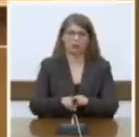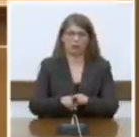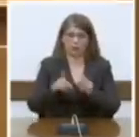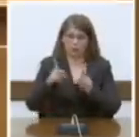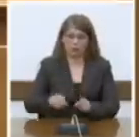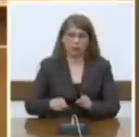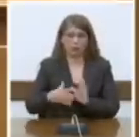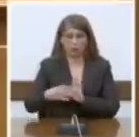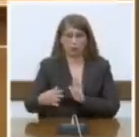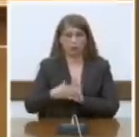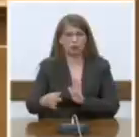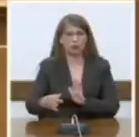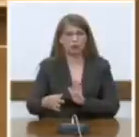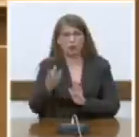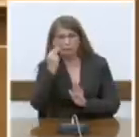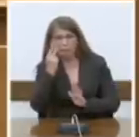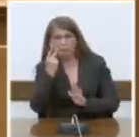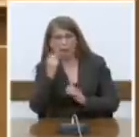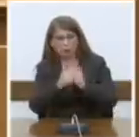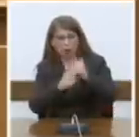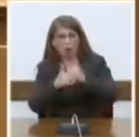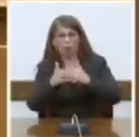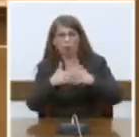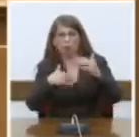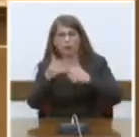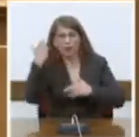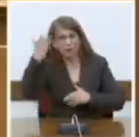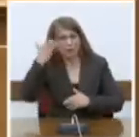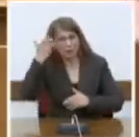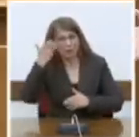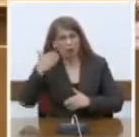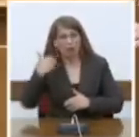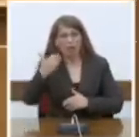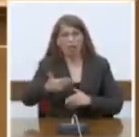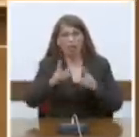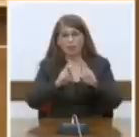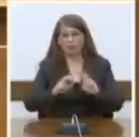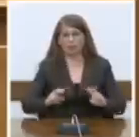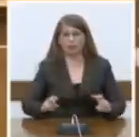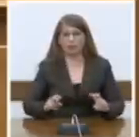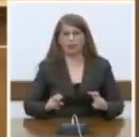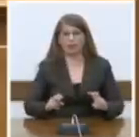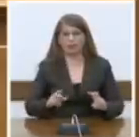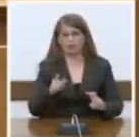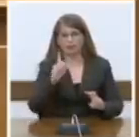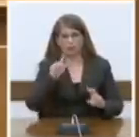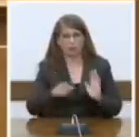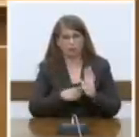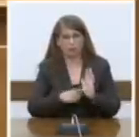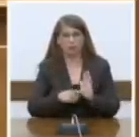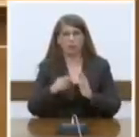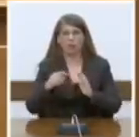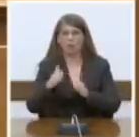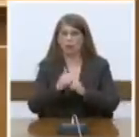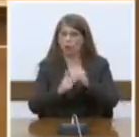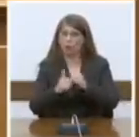τις προσλήψεις στα παρατηρητήρια δόμησης. Δηλαδή στους επιστήμονες που θα έλεγχαν όλη την αυθαίρετη αλλά και την οργανωμένη δόμηση. Για να έχουμε κράτος